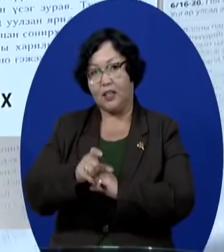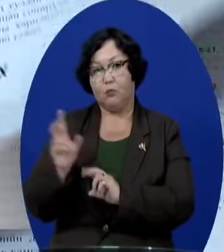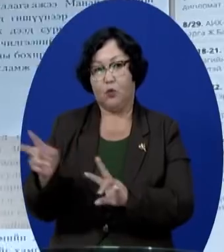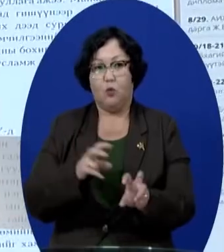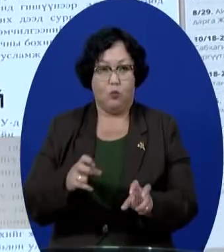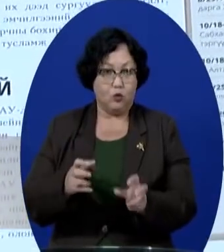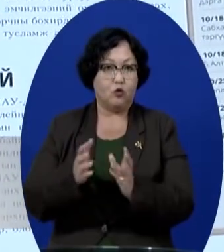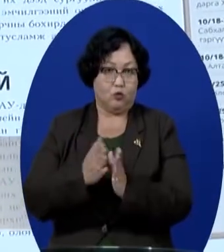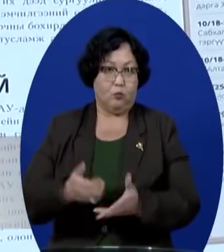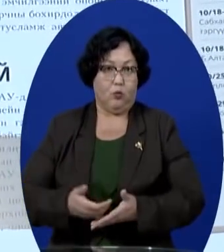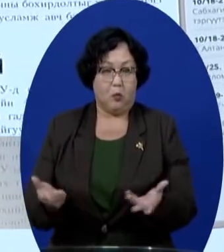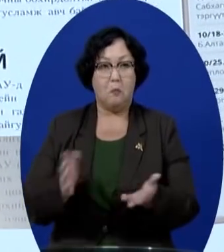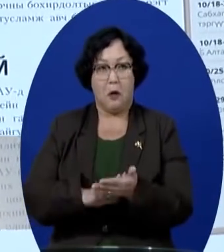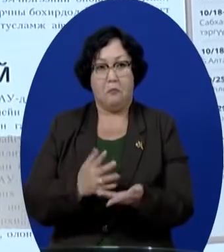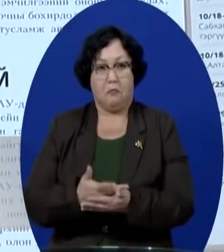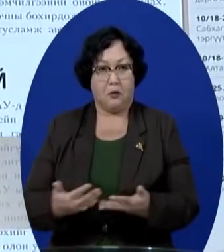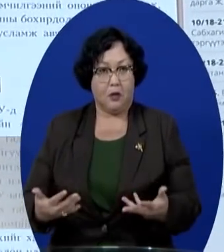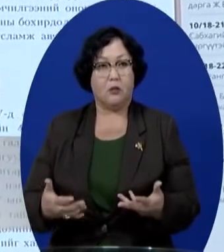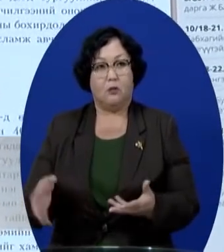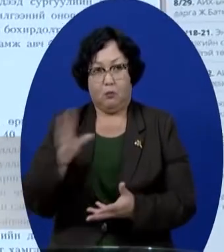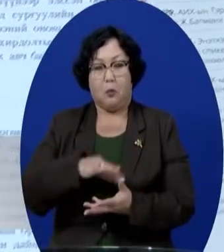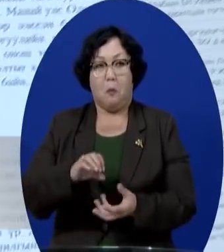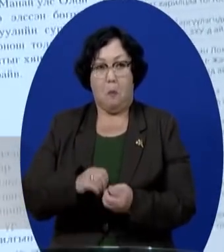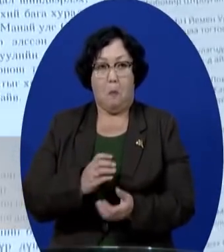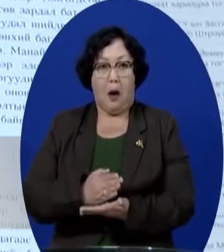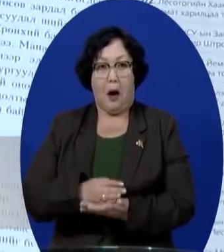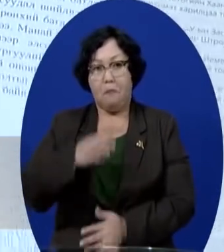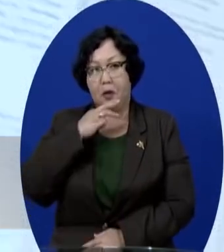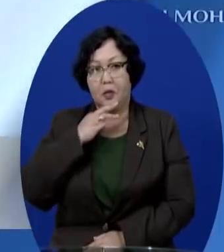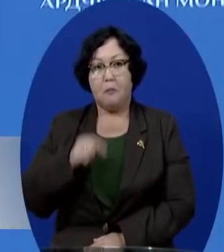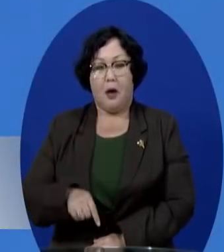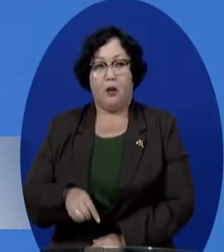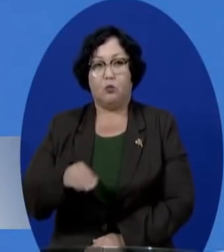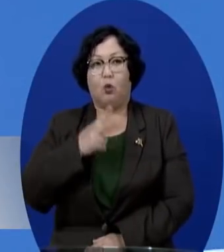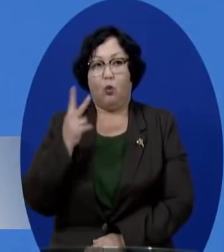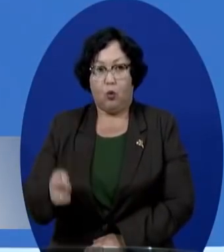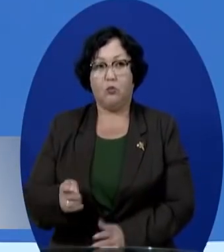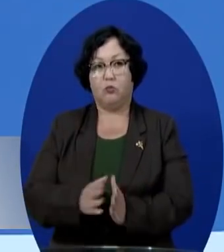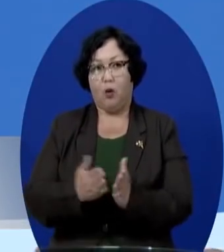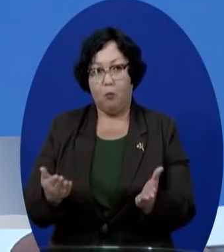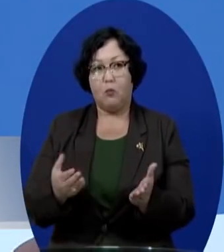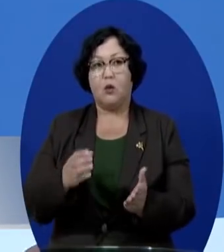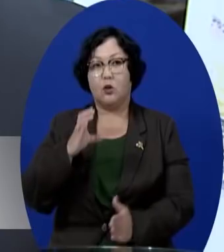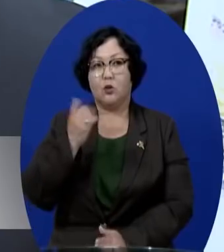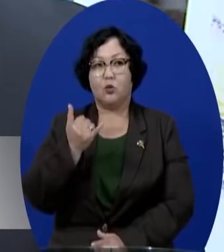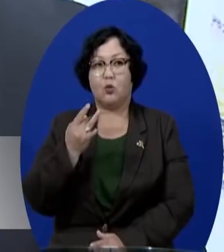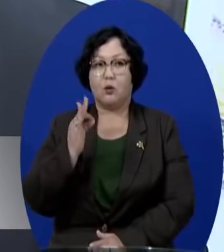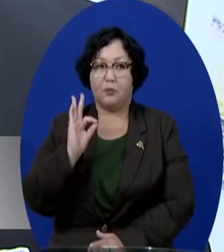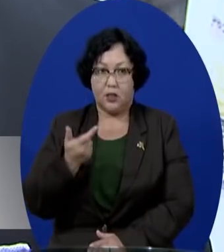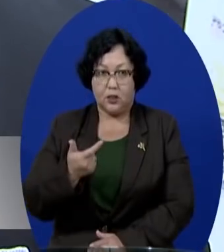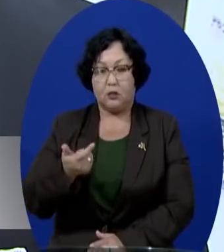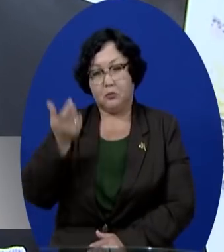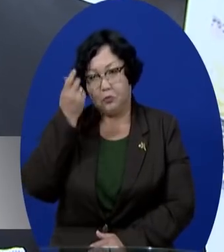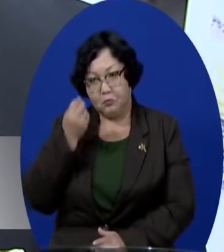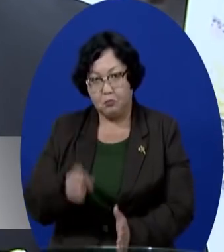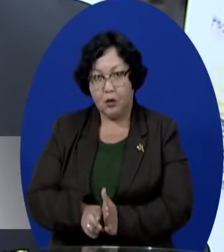ном чухал баримтчилтууд энэ номонд байж байгаа. Тэр утгаараа сурах бичиг гэдэг үгнээс ч энэ ном ач холбогдолтой.